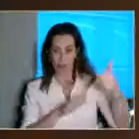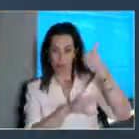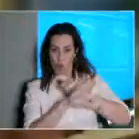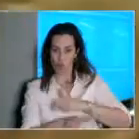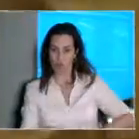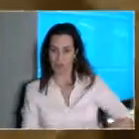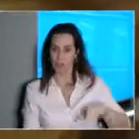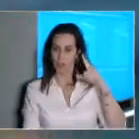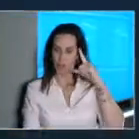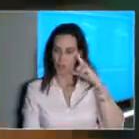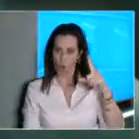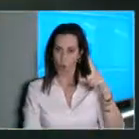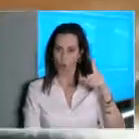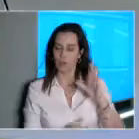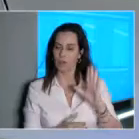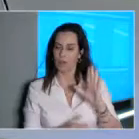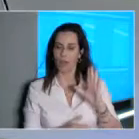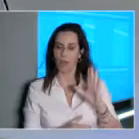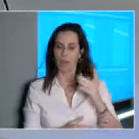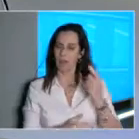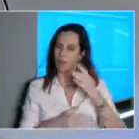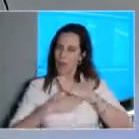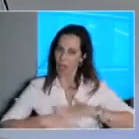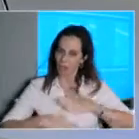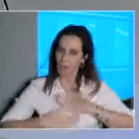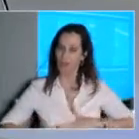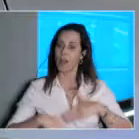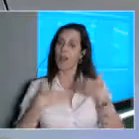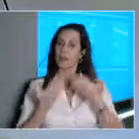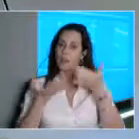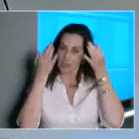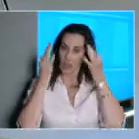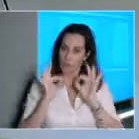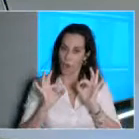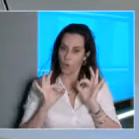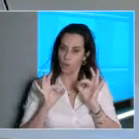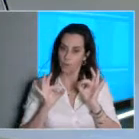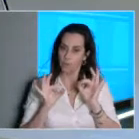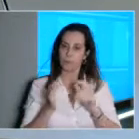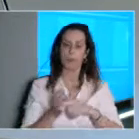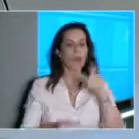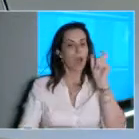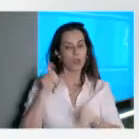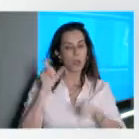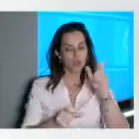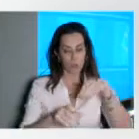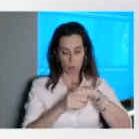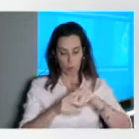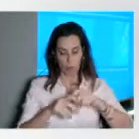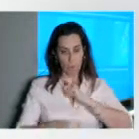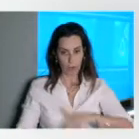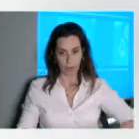יודע להלמיך להבות, יודע לתת את הכבוד לאחרים, לנבחרי ציבור